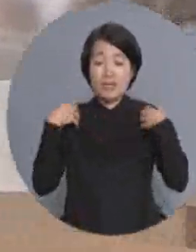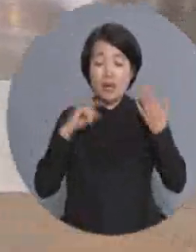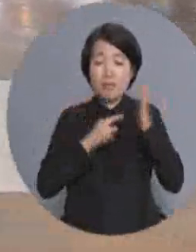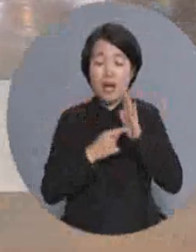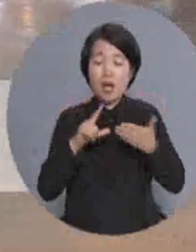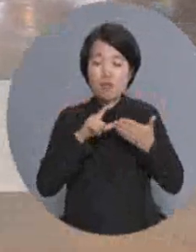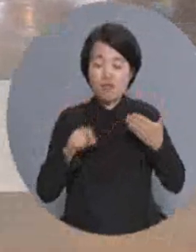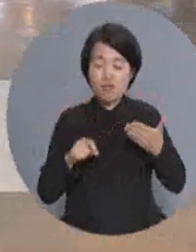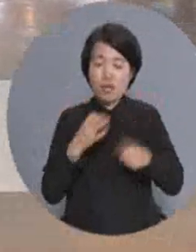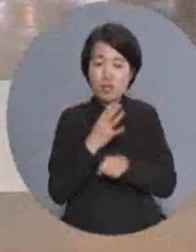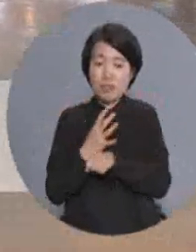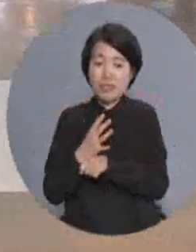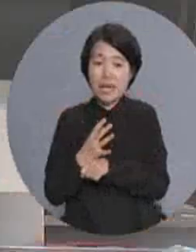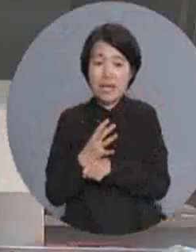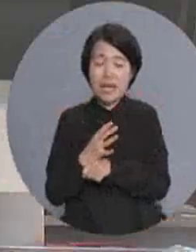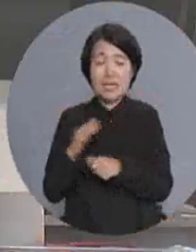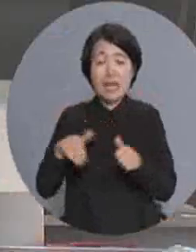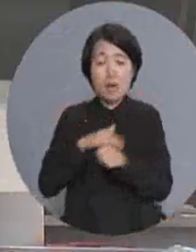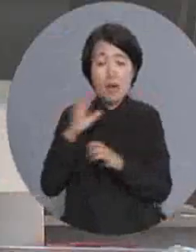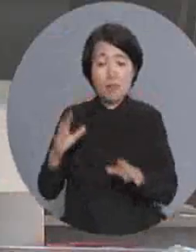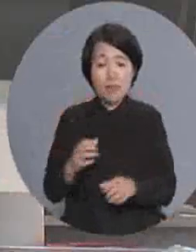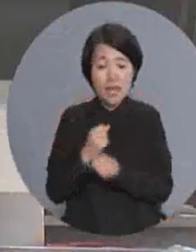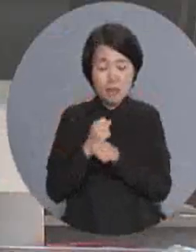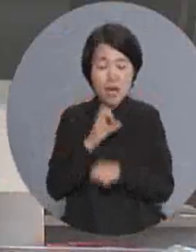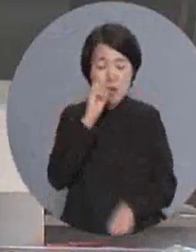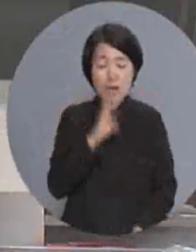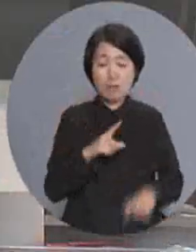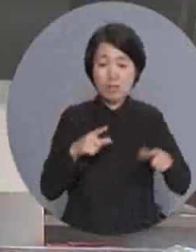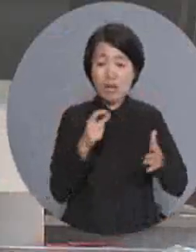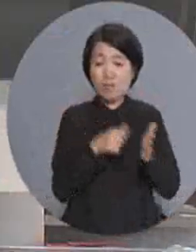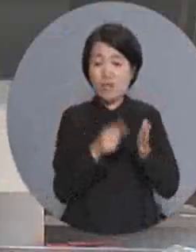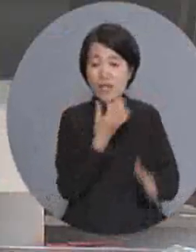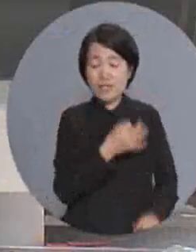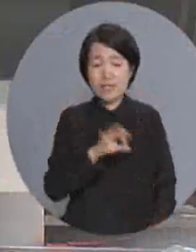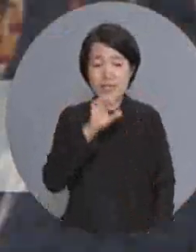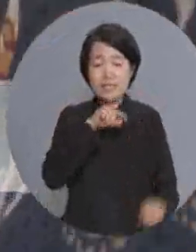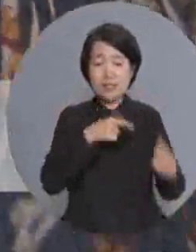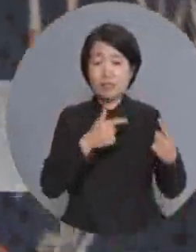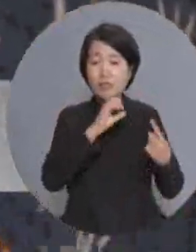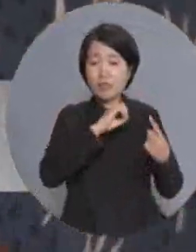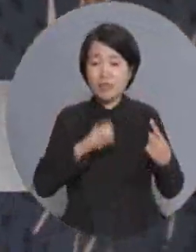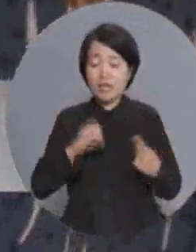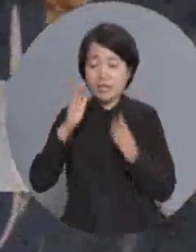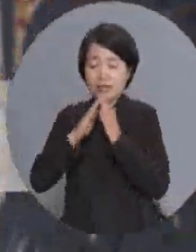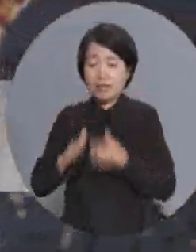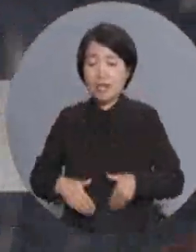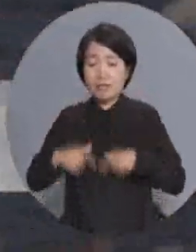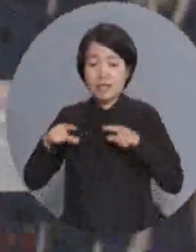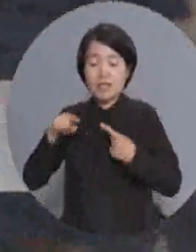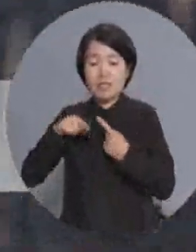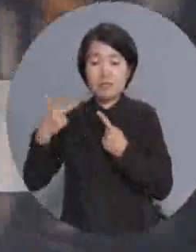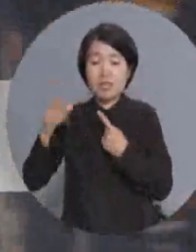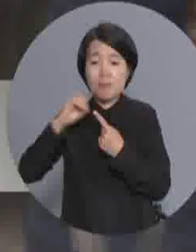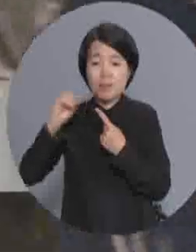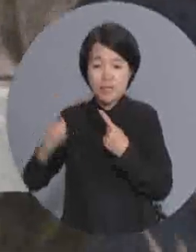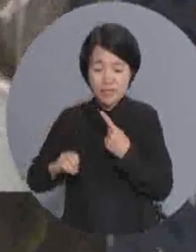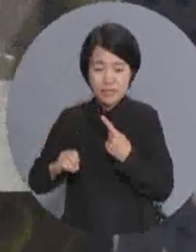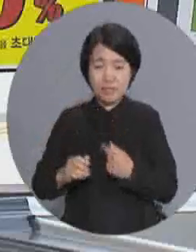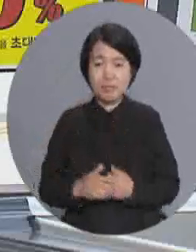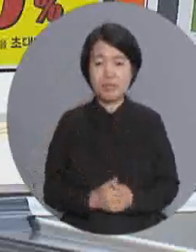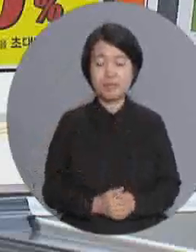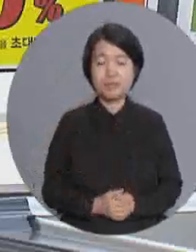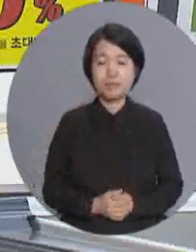9월 소비자 물가 동향에 따르면 광주의 물가 상승률은 1.6% 전남은 1.7%